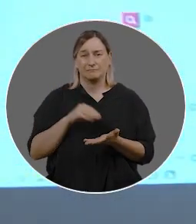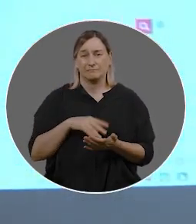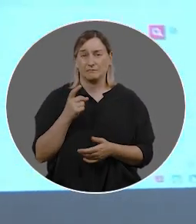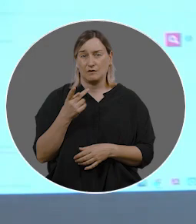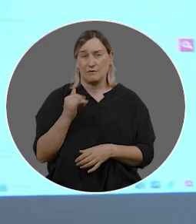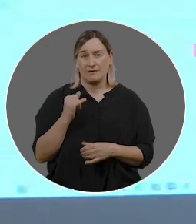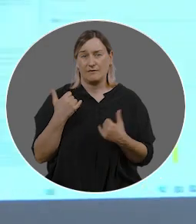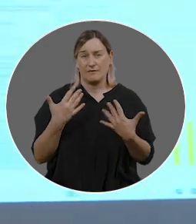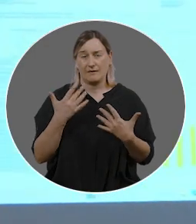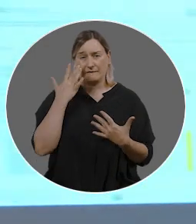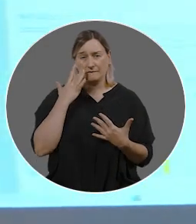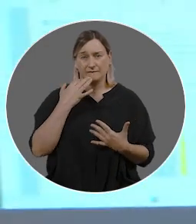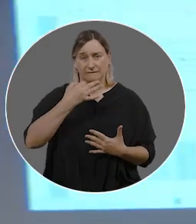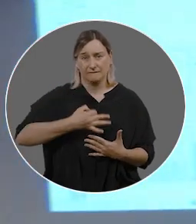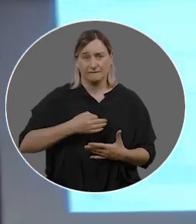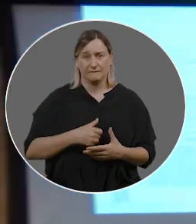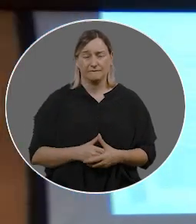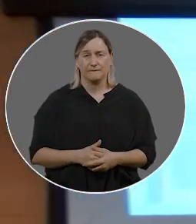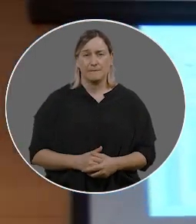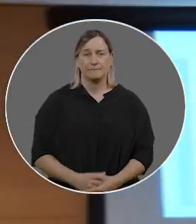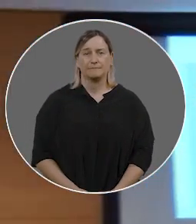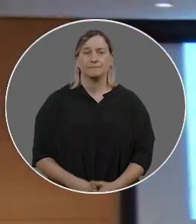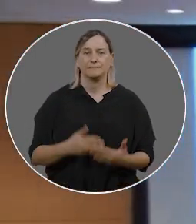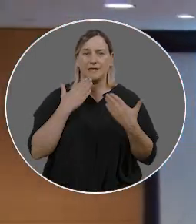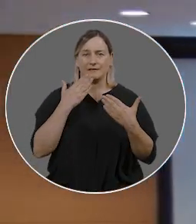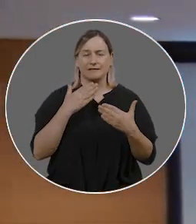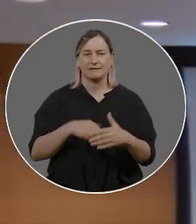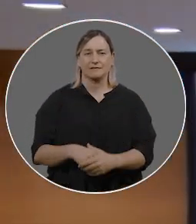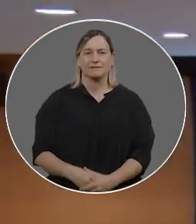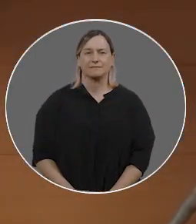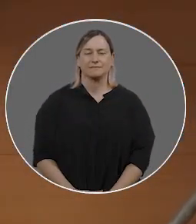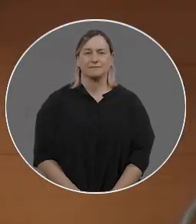en punt, sisplau? Gràcies, fins ara.